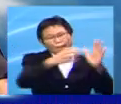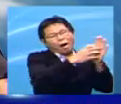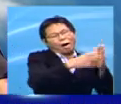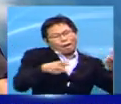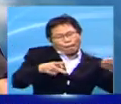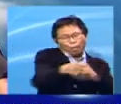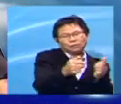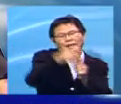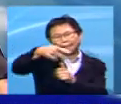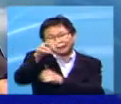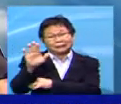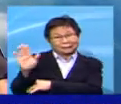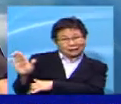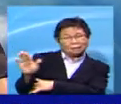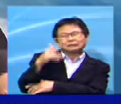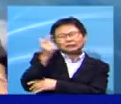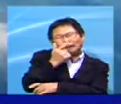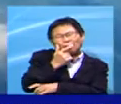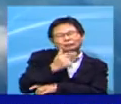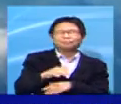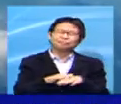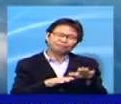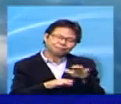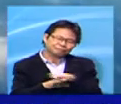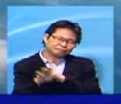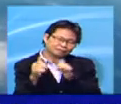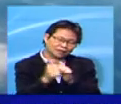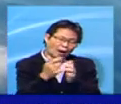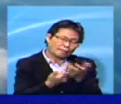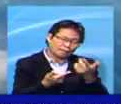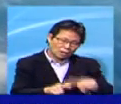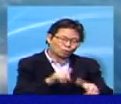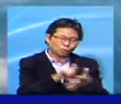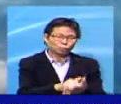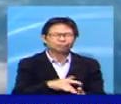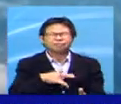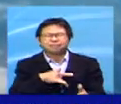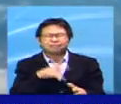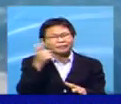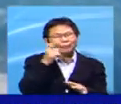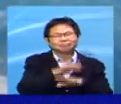dengan PKR, pihaknya tidak mahu terlalu selesa dengan perkembangan tersebut.